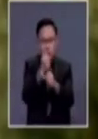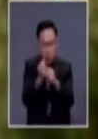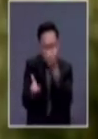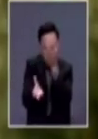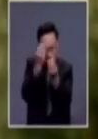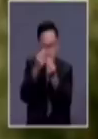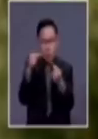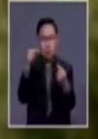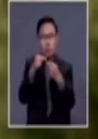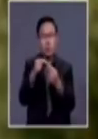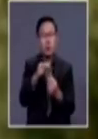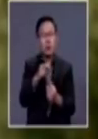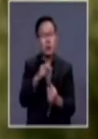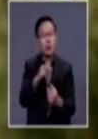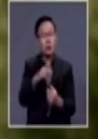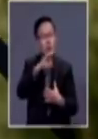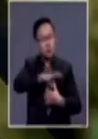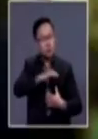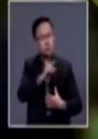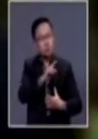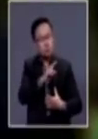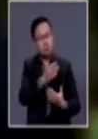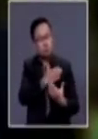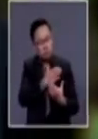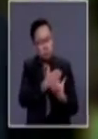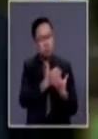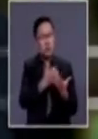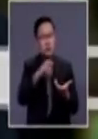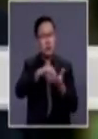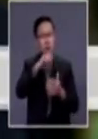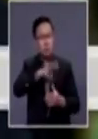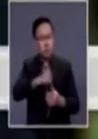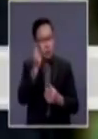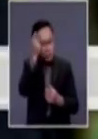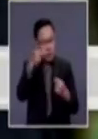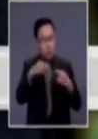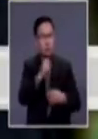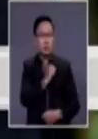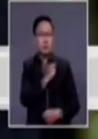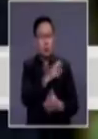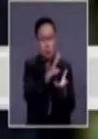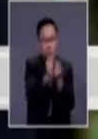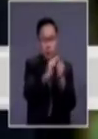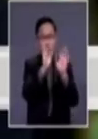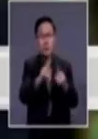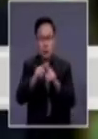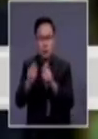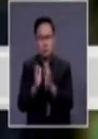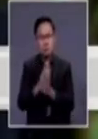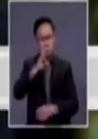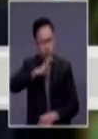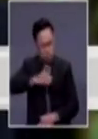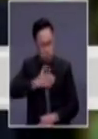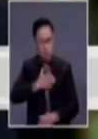ได้มีจิตสำนึกในเรื่องของศาสนาเพิ่มขึ้น ผมคิดว่ารัฐบาลเดินทางถูกแล้วนะครับเดินทางถูกมากมากเลย